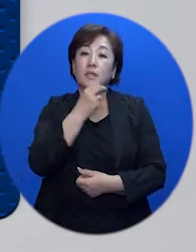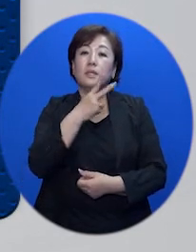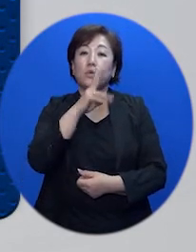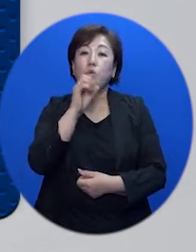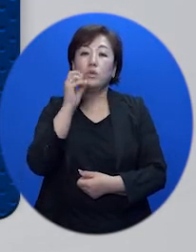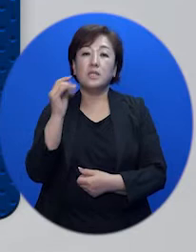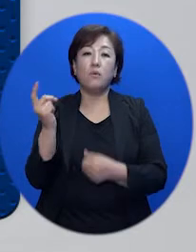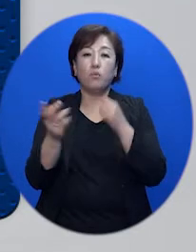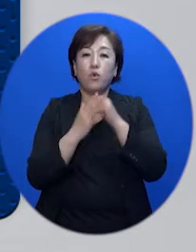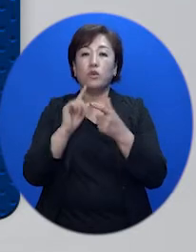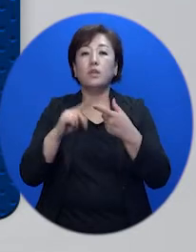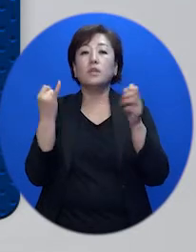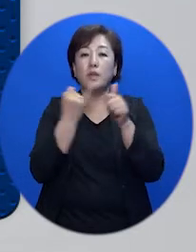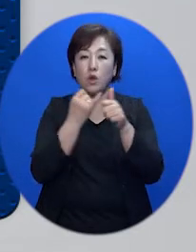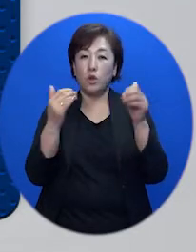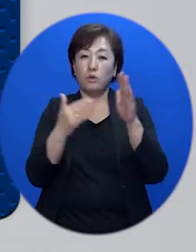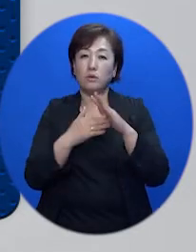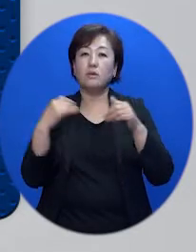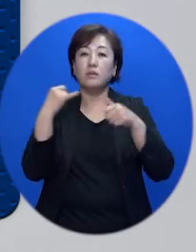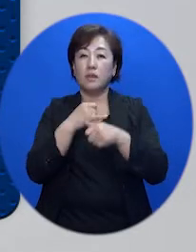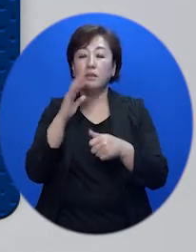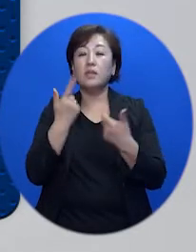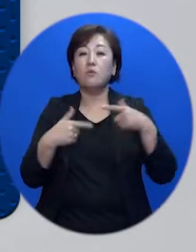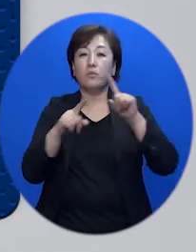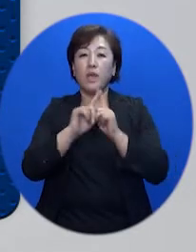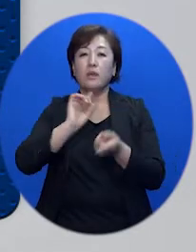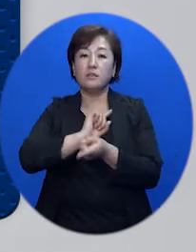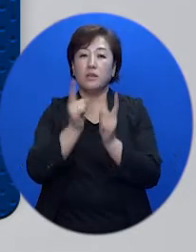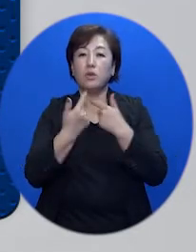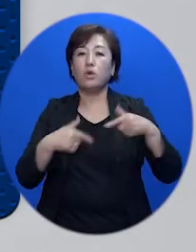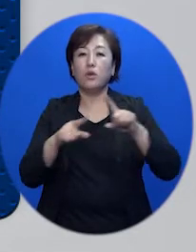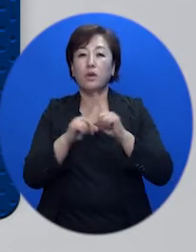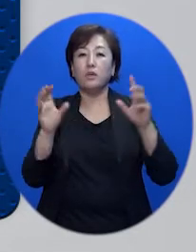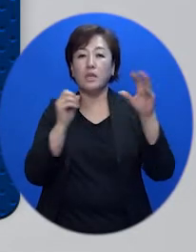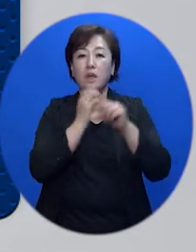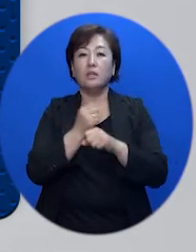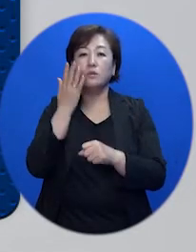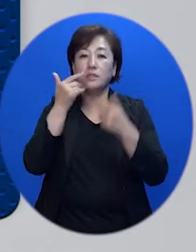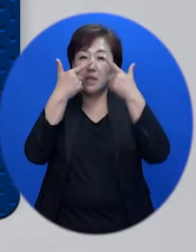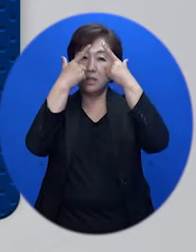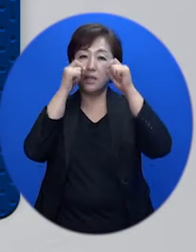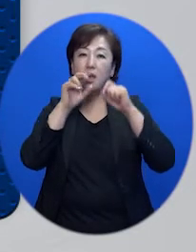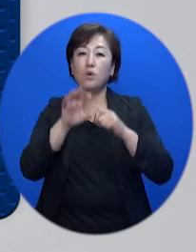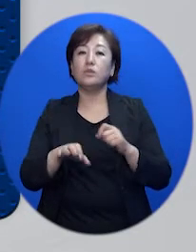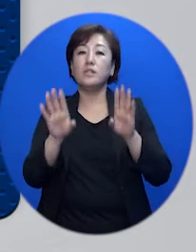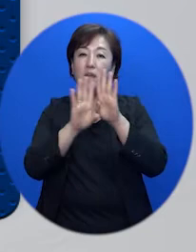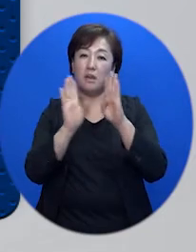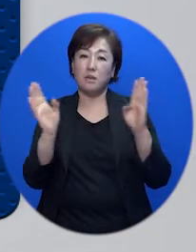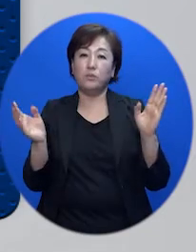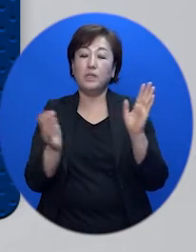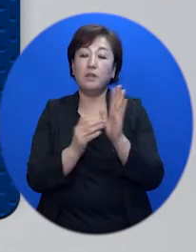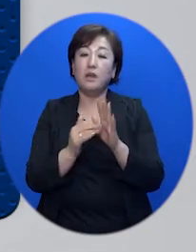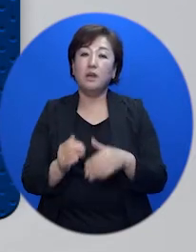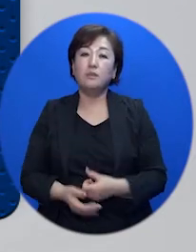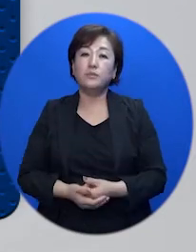2030 세대의 결혼과 연애에 대한 가치관을 나누는 자리가 울산대학교에서 마련됩니다.